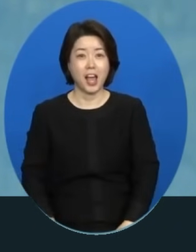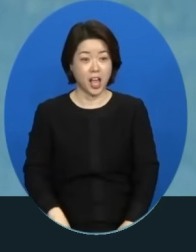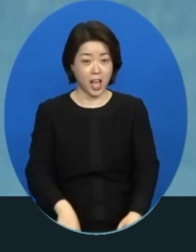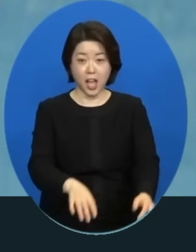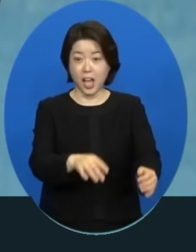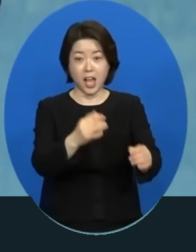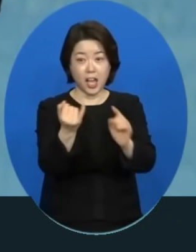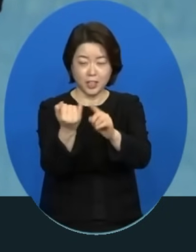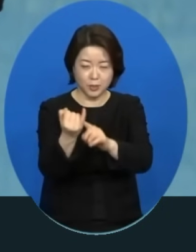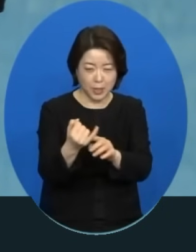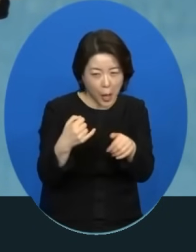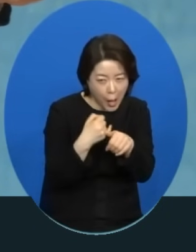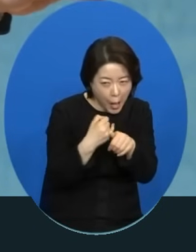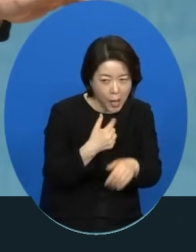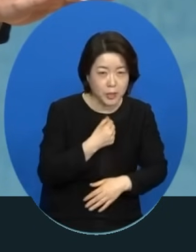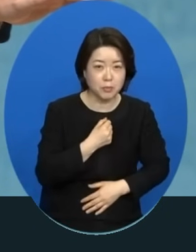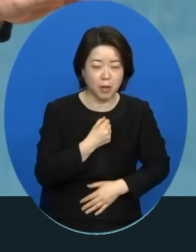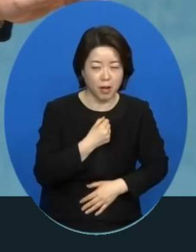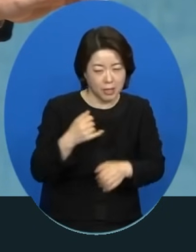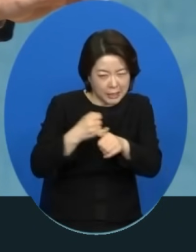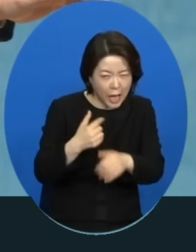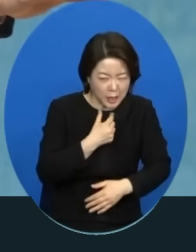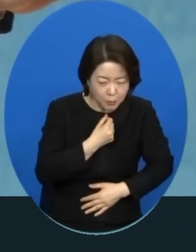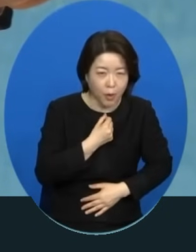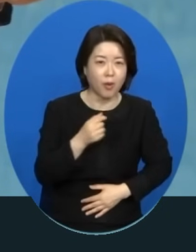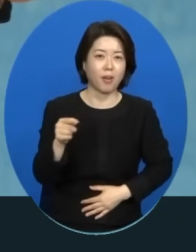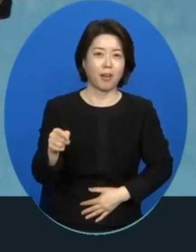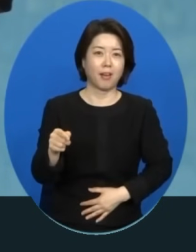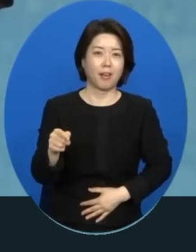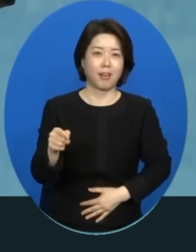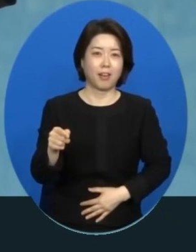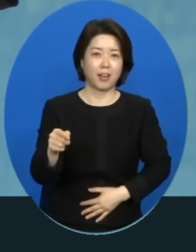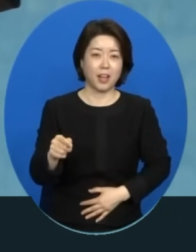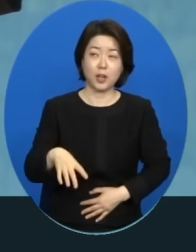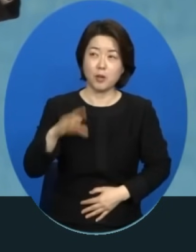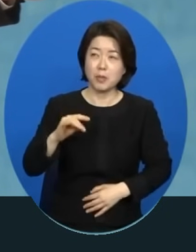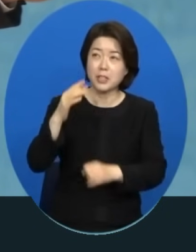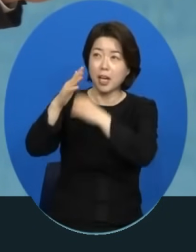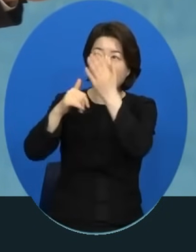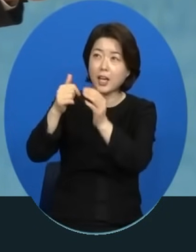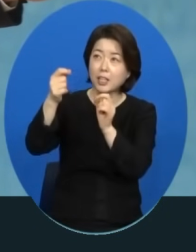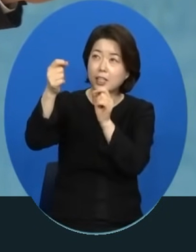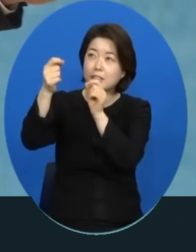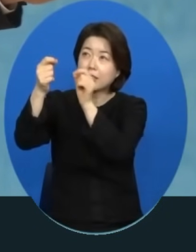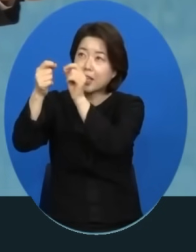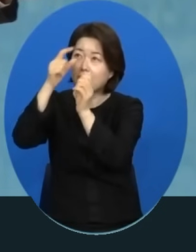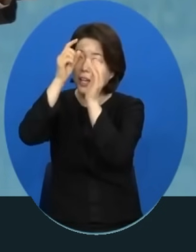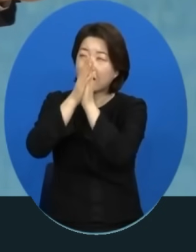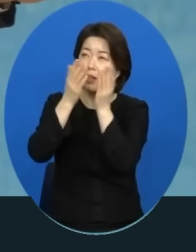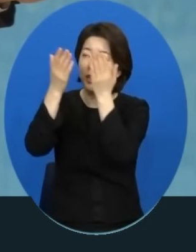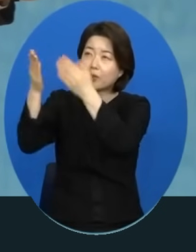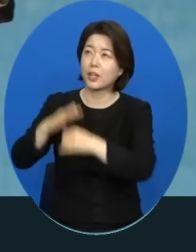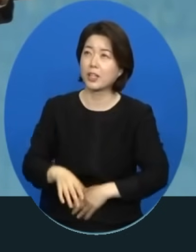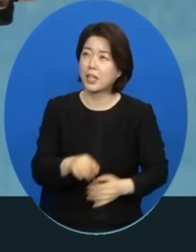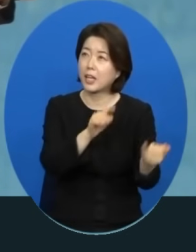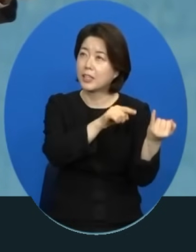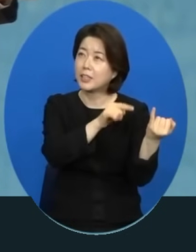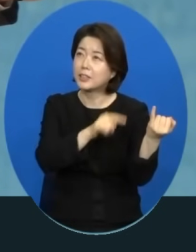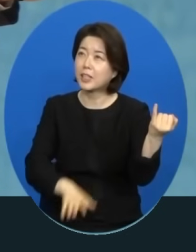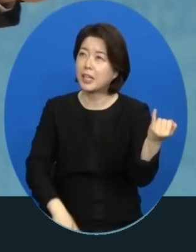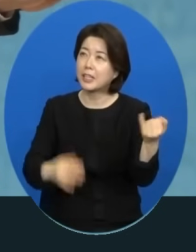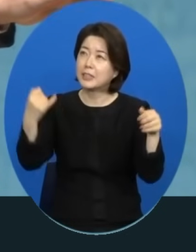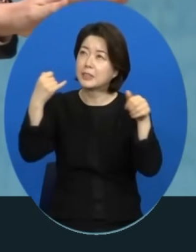그분과 교제하고 싶어서, 사귀고 싶어서. 그러니까 먼저 하나님께 다가간 거예요. 하나님께 다가가서 제가 저